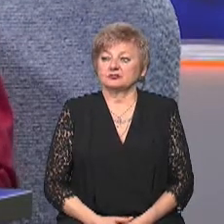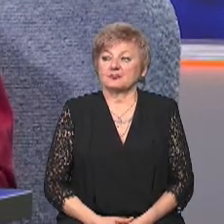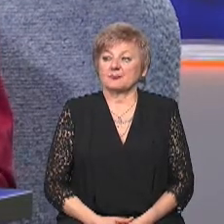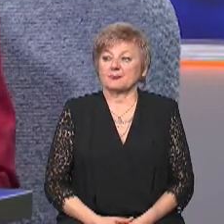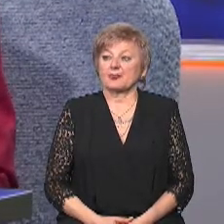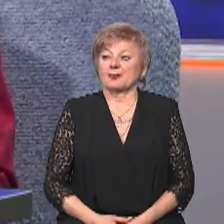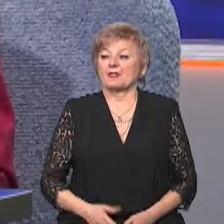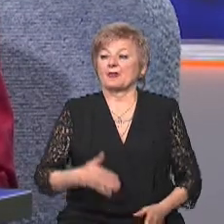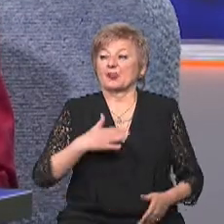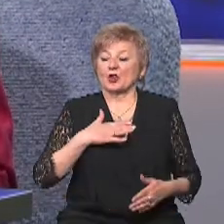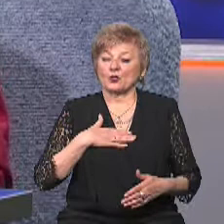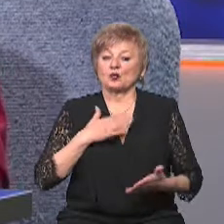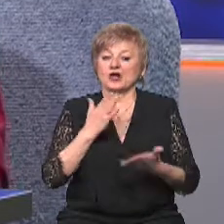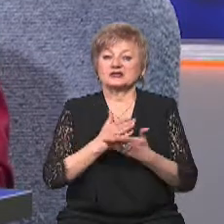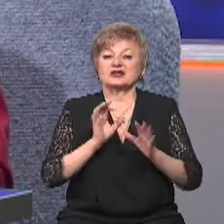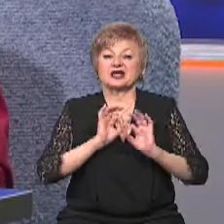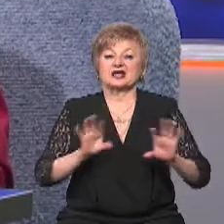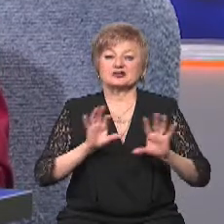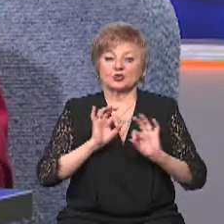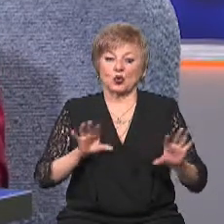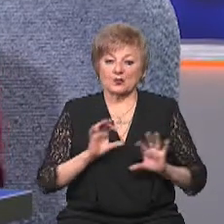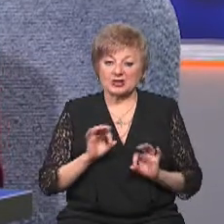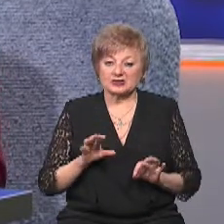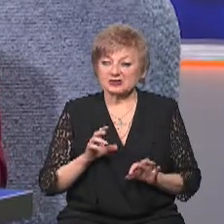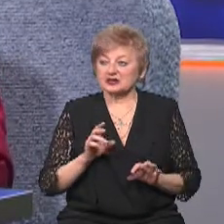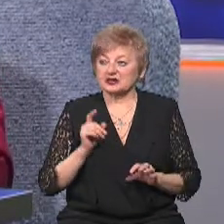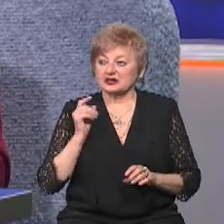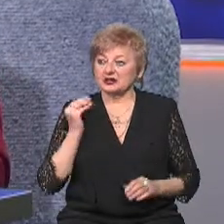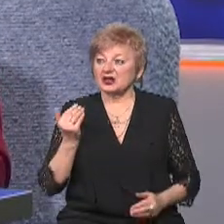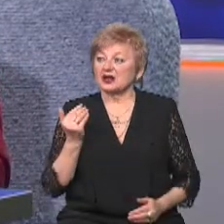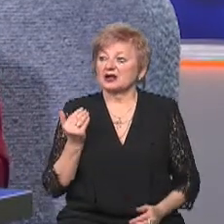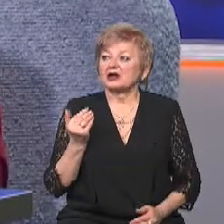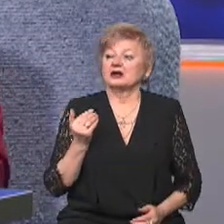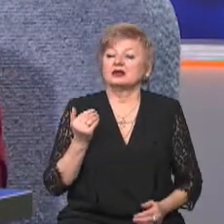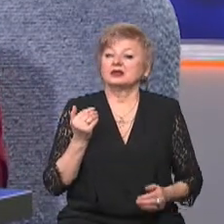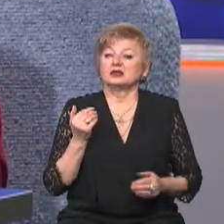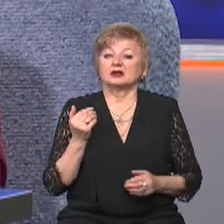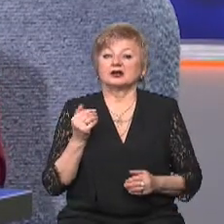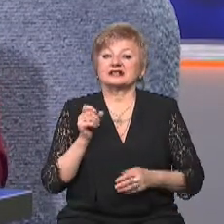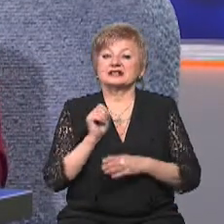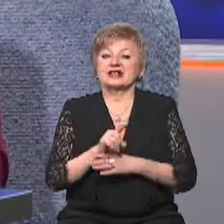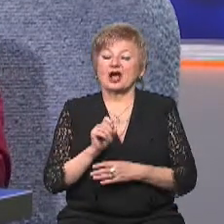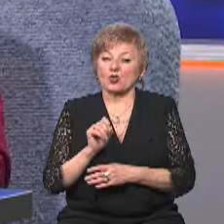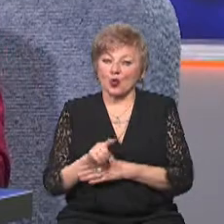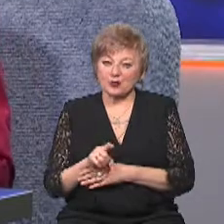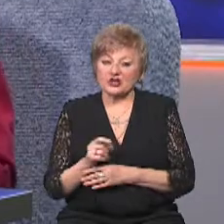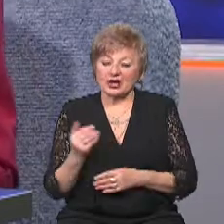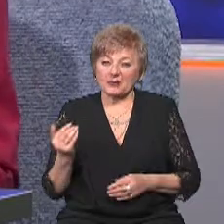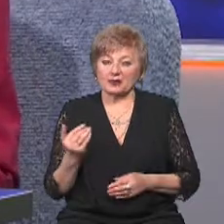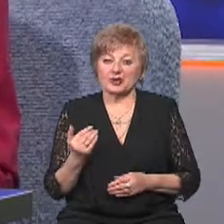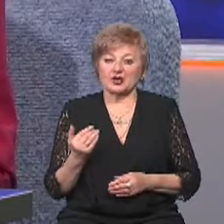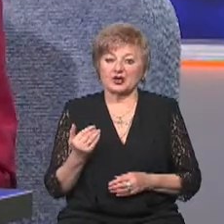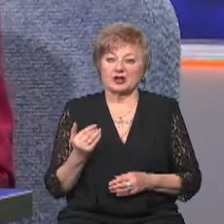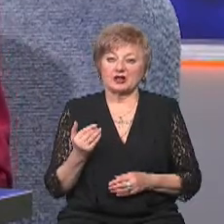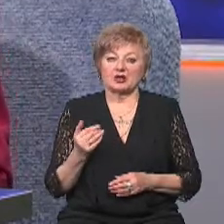І у нас є ще також коментар, от, власне, як триває боротьба з тими, хто замовниками, виконавцями.